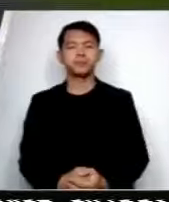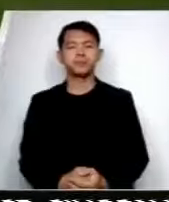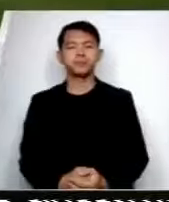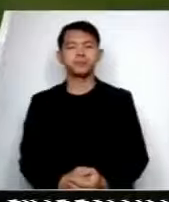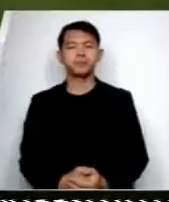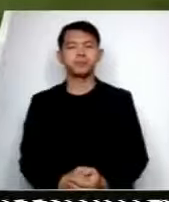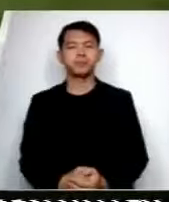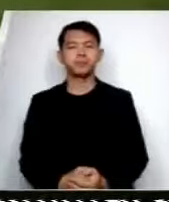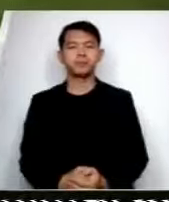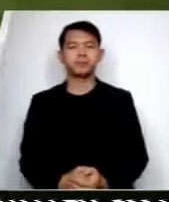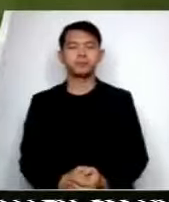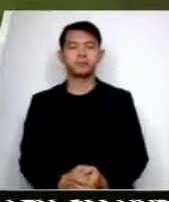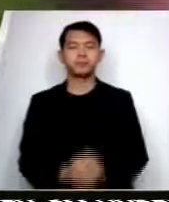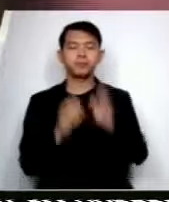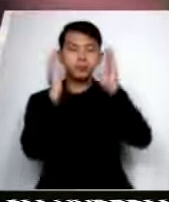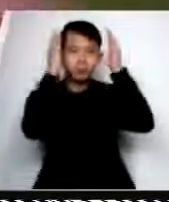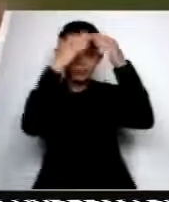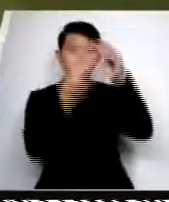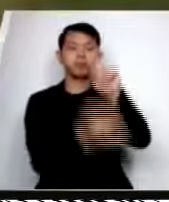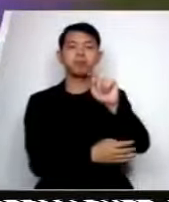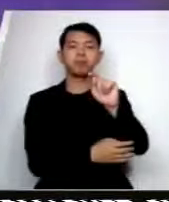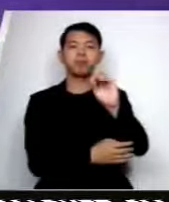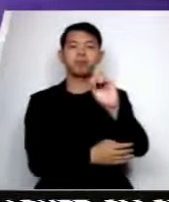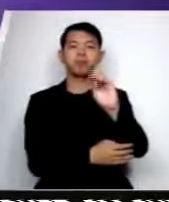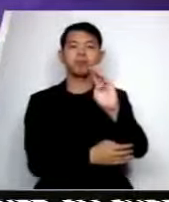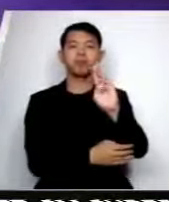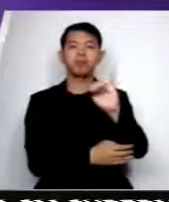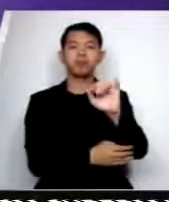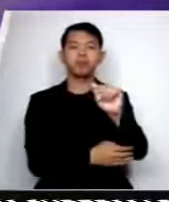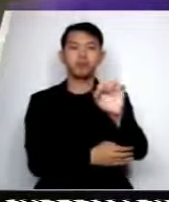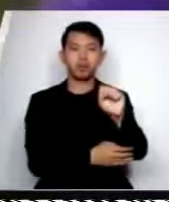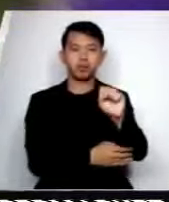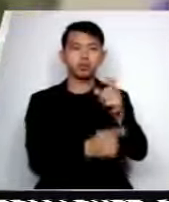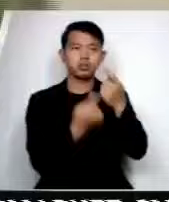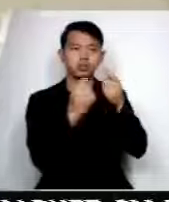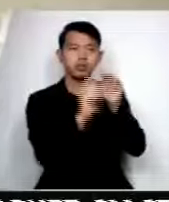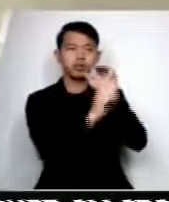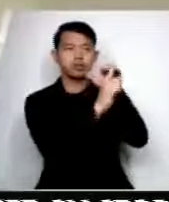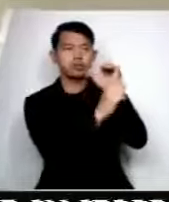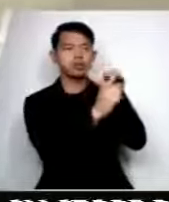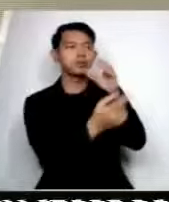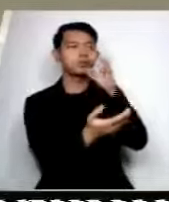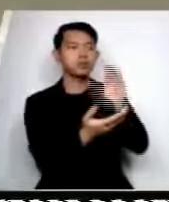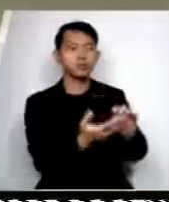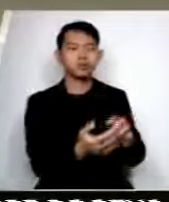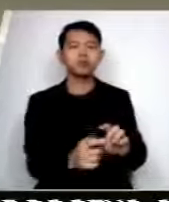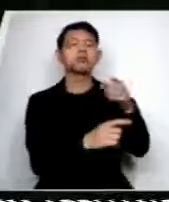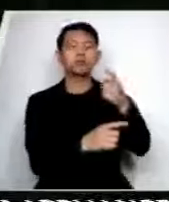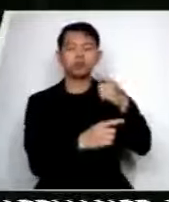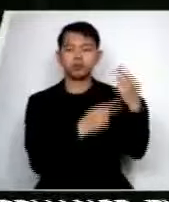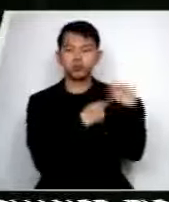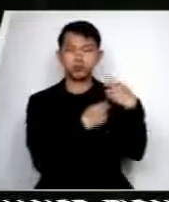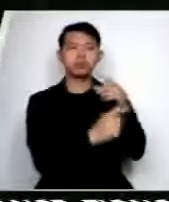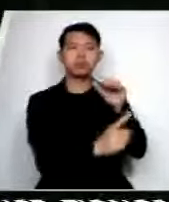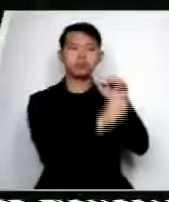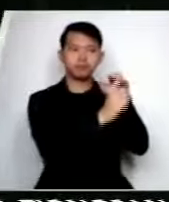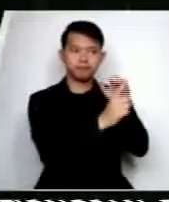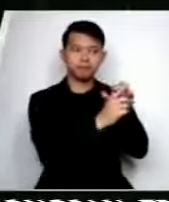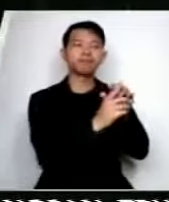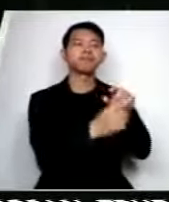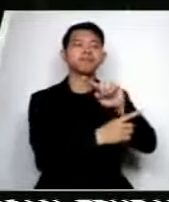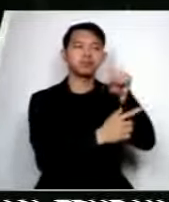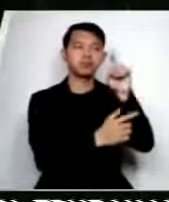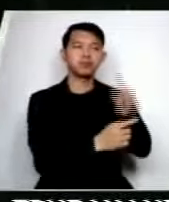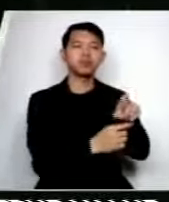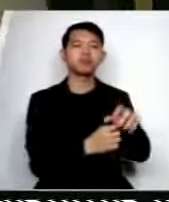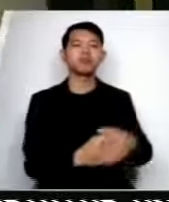ni Bishop Tobias. Pero ang Archdiocese of Manila na ang nagsalita para sa kanya. Pumunta si Bishop Tobias sa parokya para tumulong